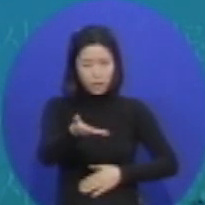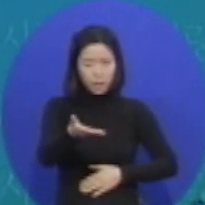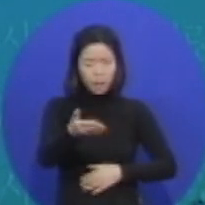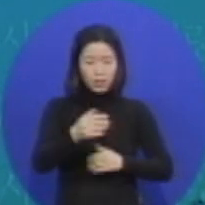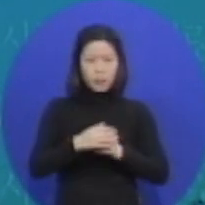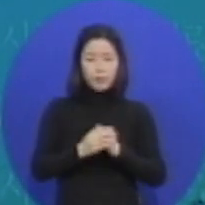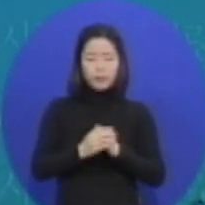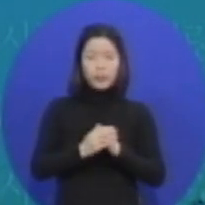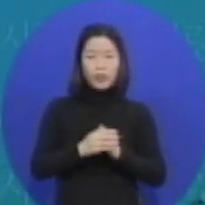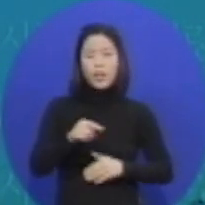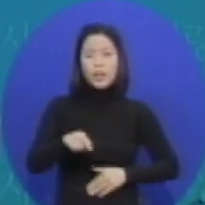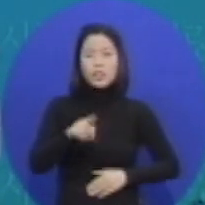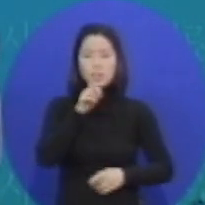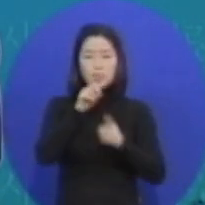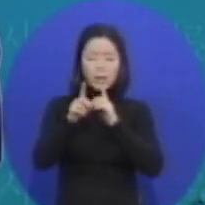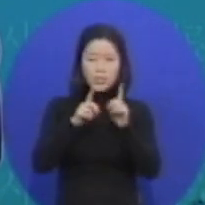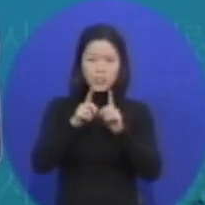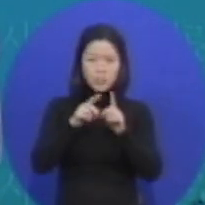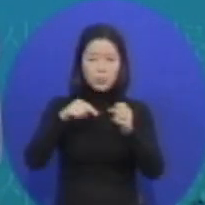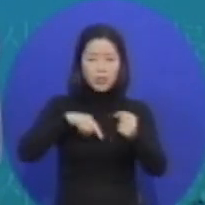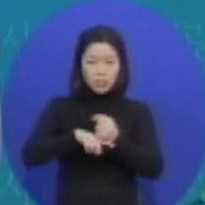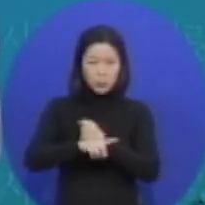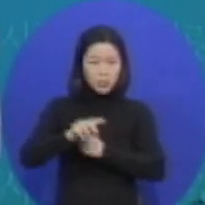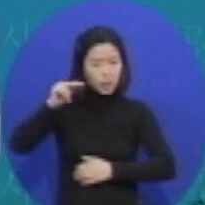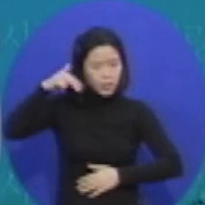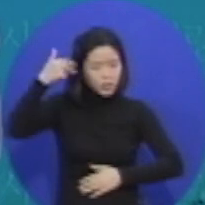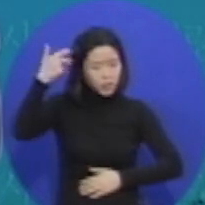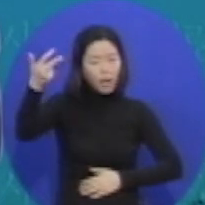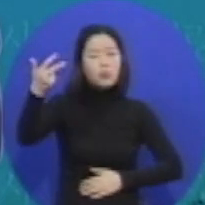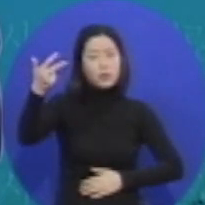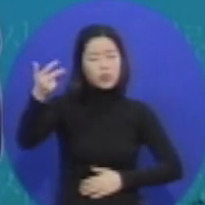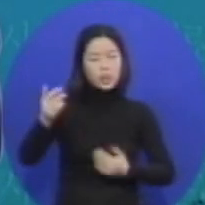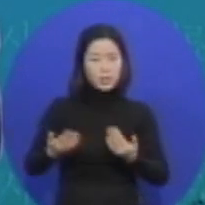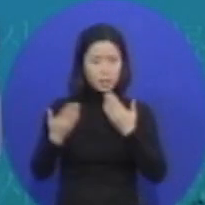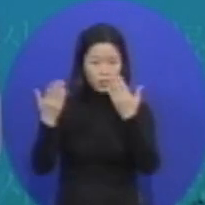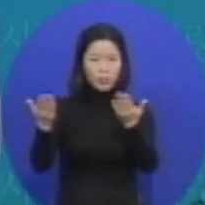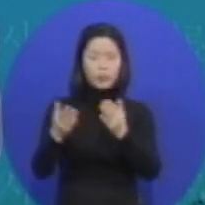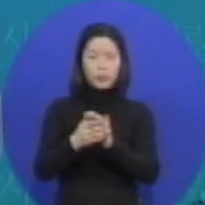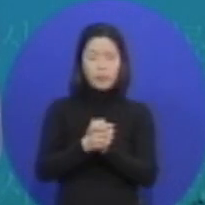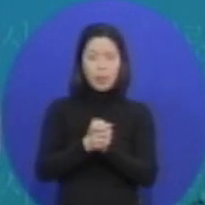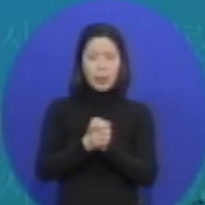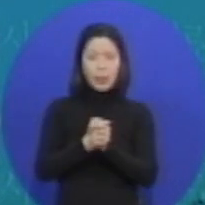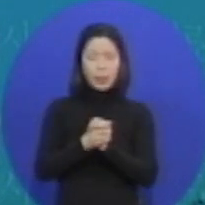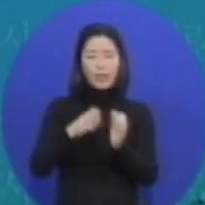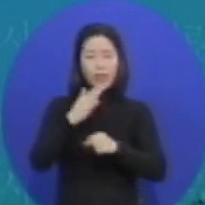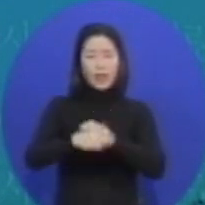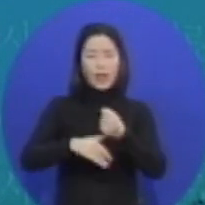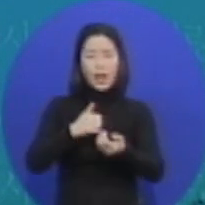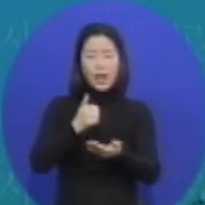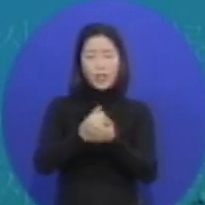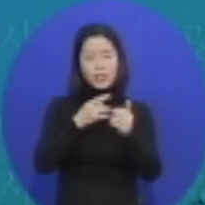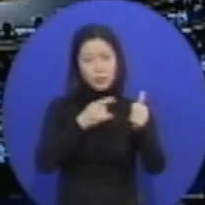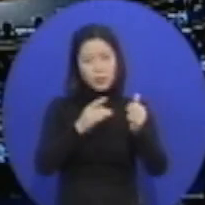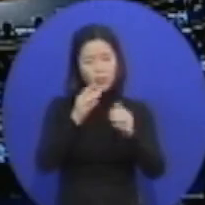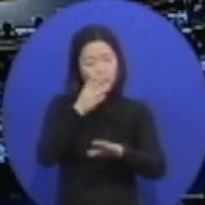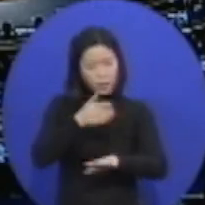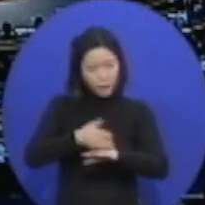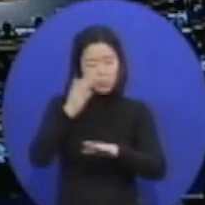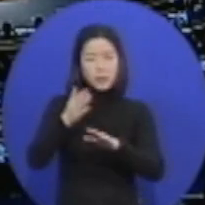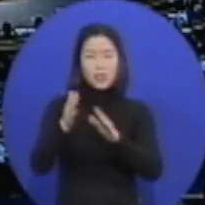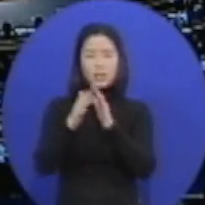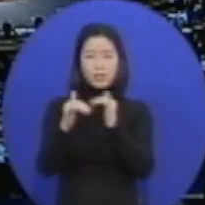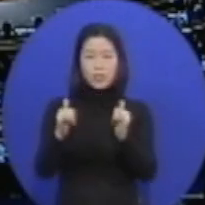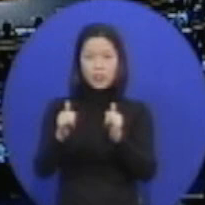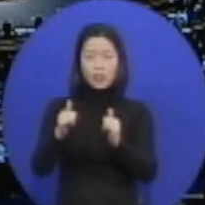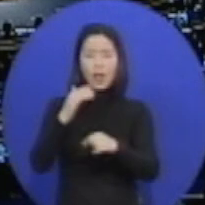이 말씀의 의미를 제가 다음 주일에 말씀을 드리겠어요 하나님께 이렇게 감사하는 자에게 하나님의 구원을 보여